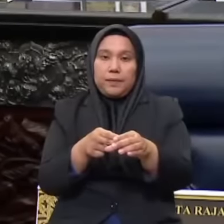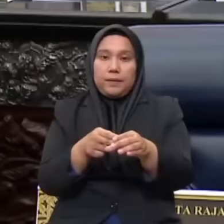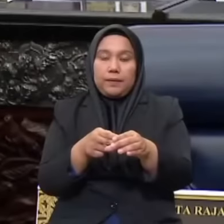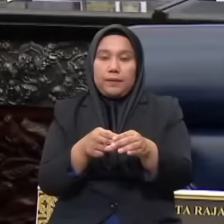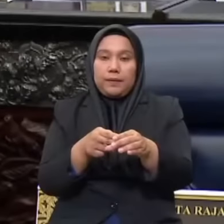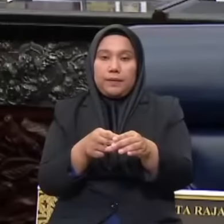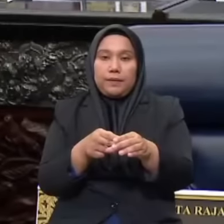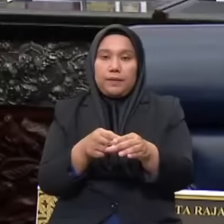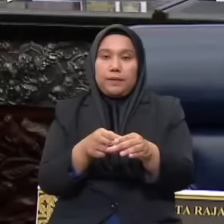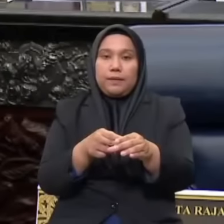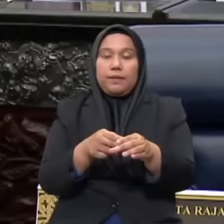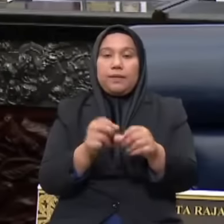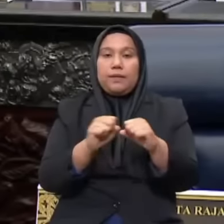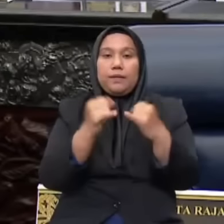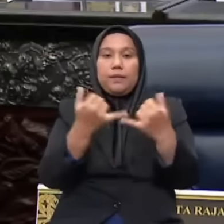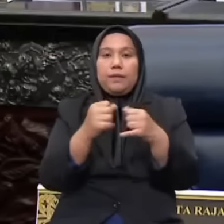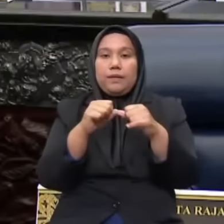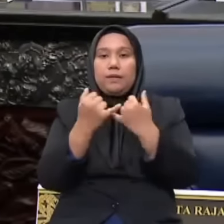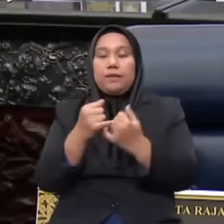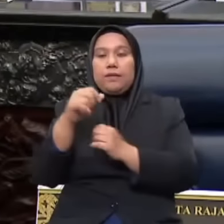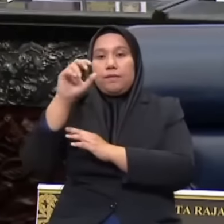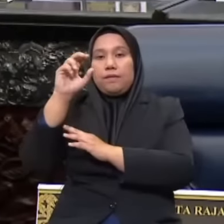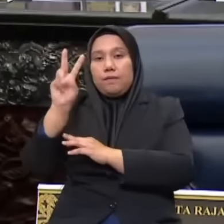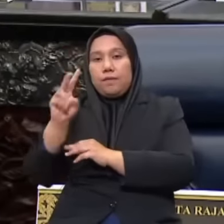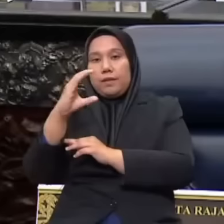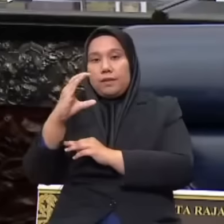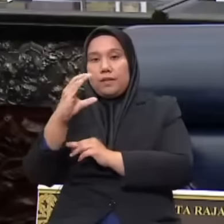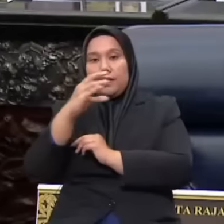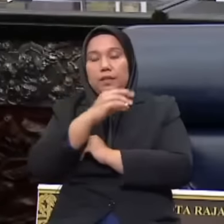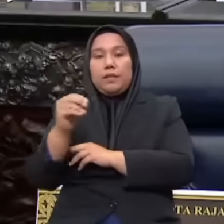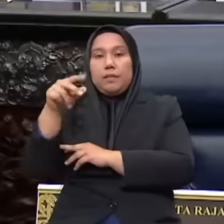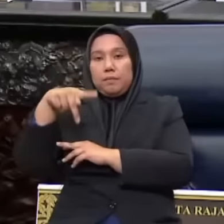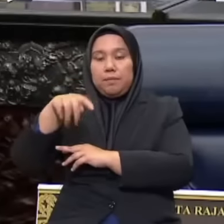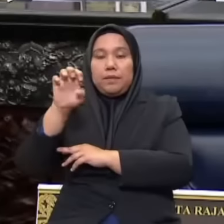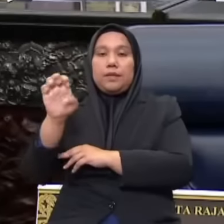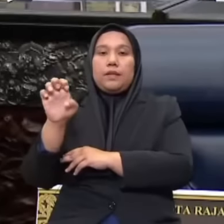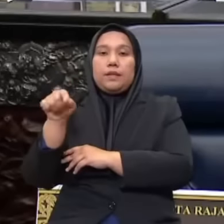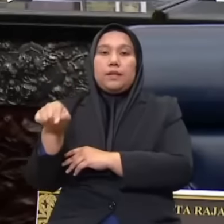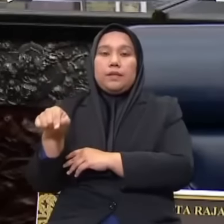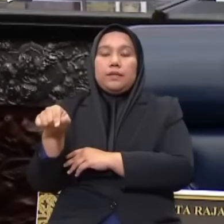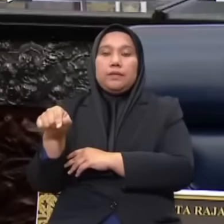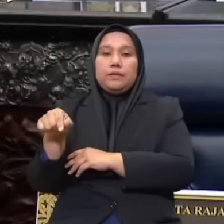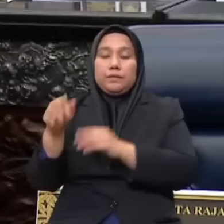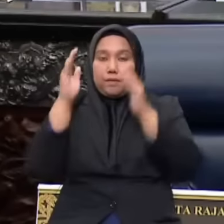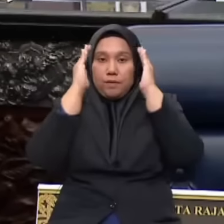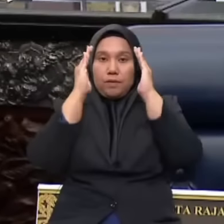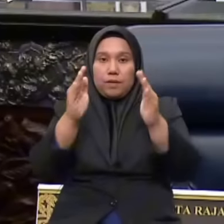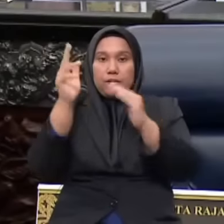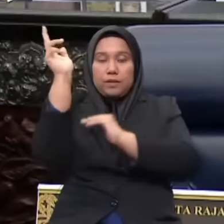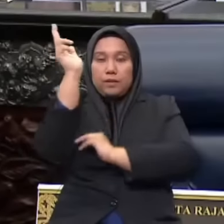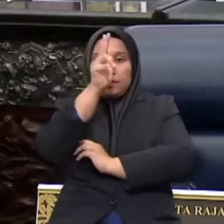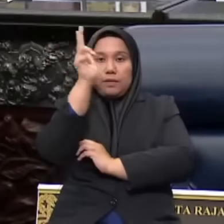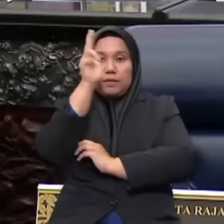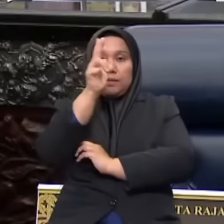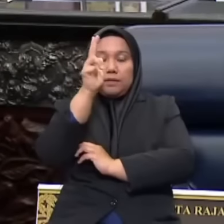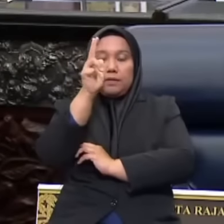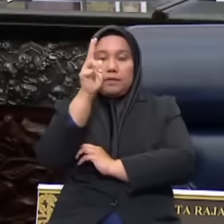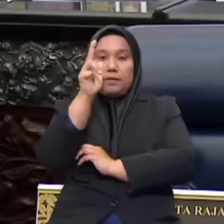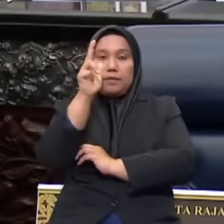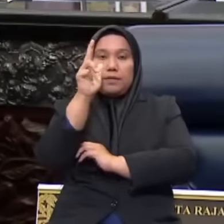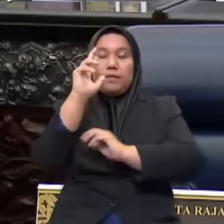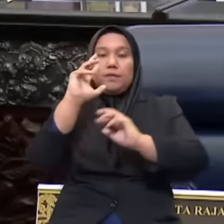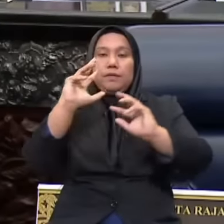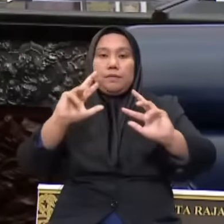terutamanya firma-firma VC dan PE. Sebab itu, tumpuan kerajaan juga ialah untuk